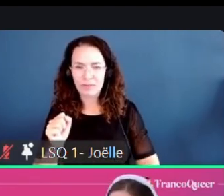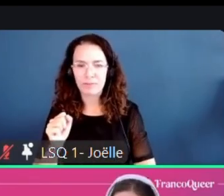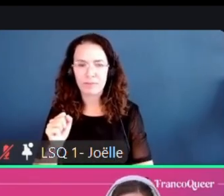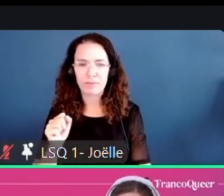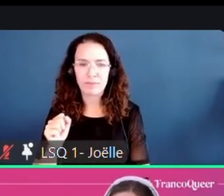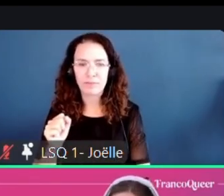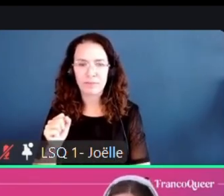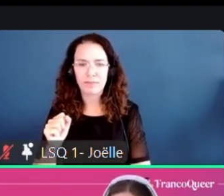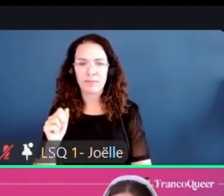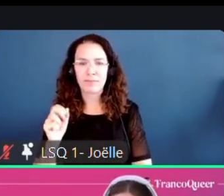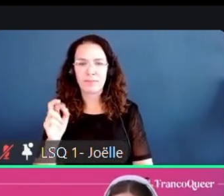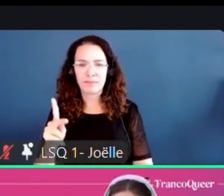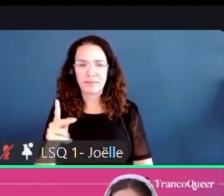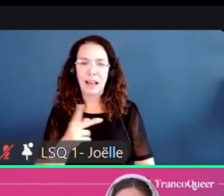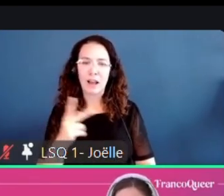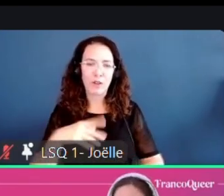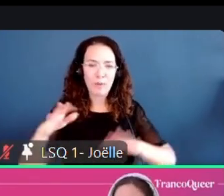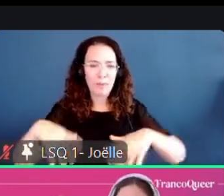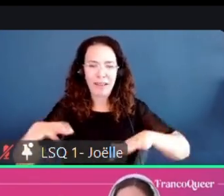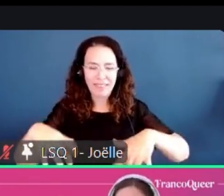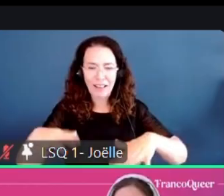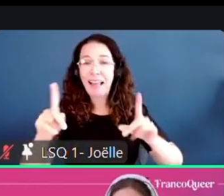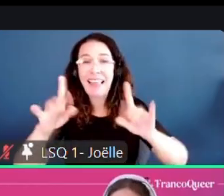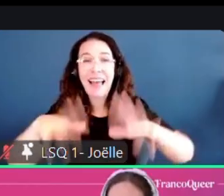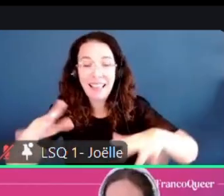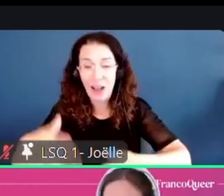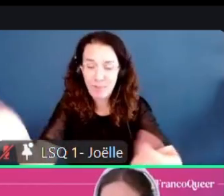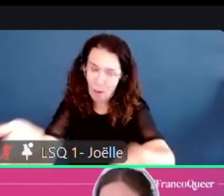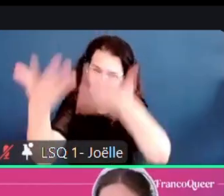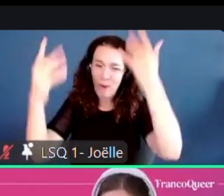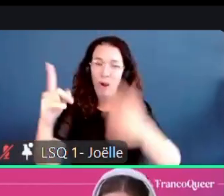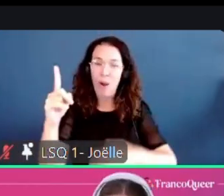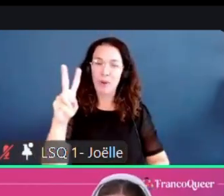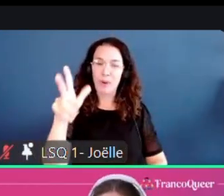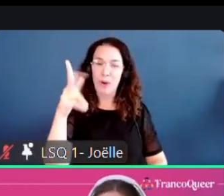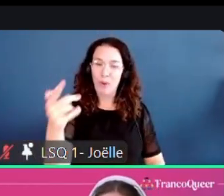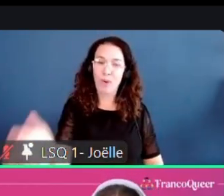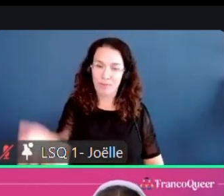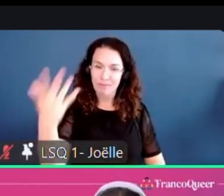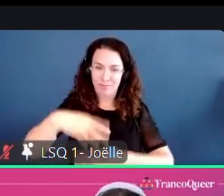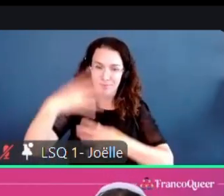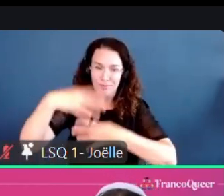tête. OK, bon, je vois que Kofi n'a pas attendu. On y va. Allons-y. Un, deux, trois, go.